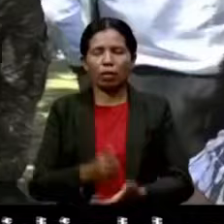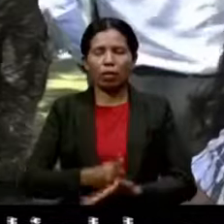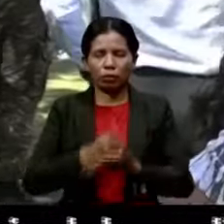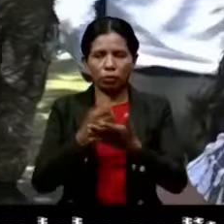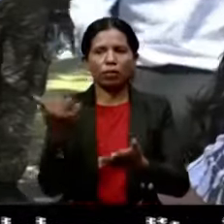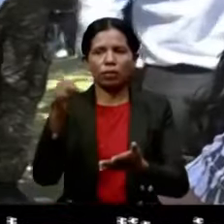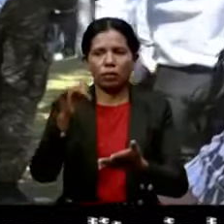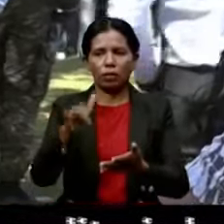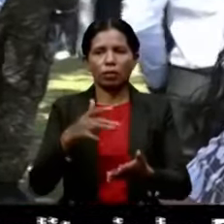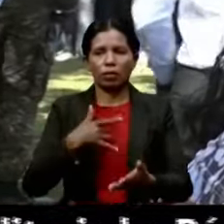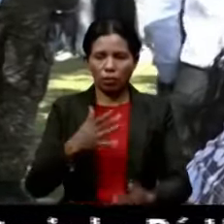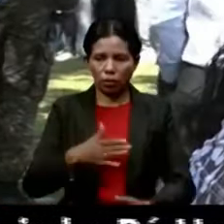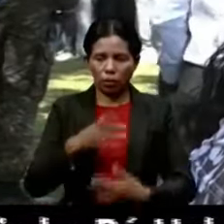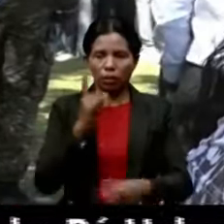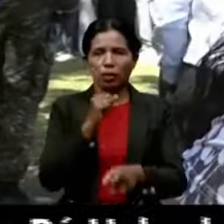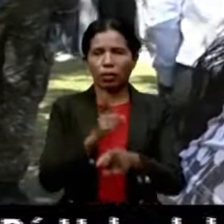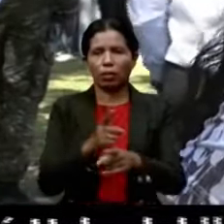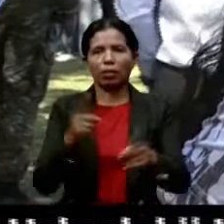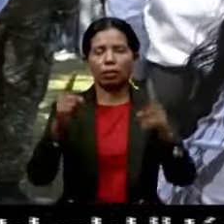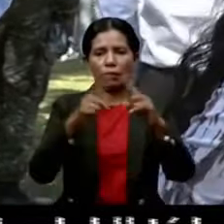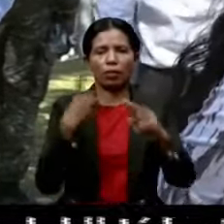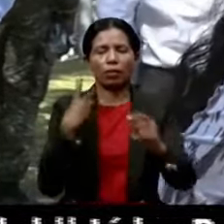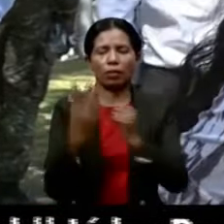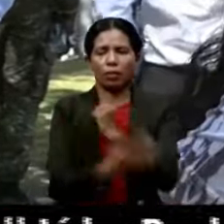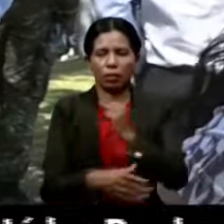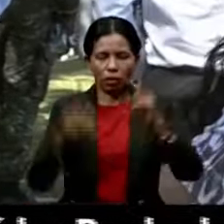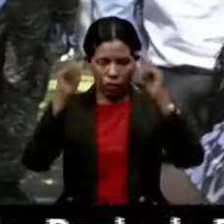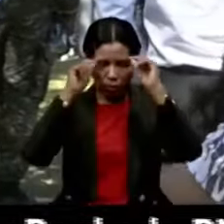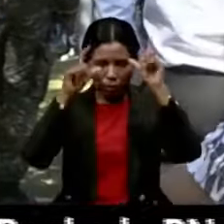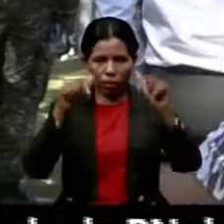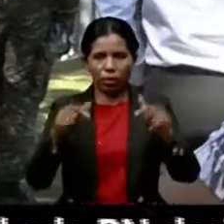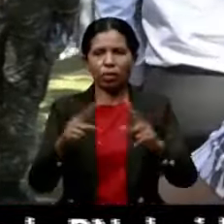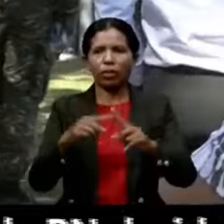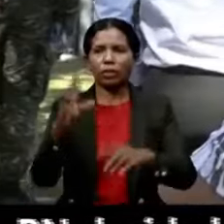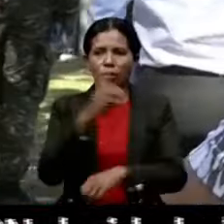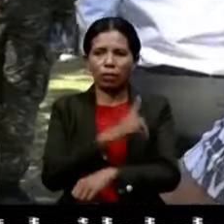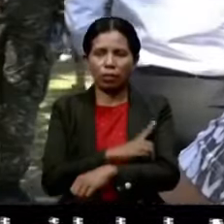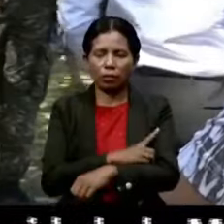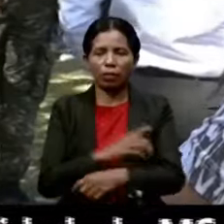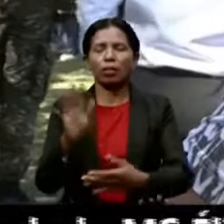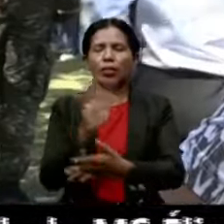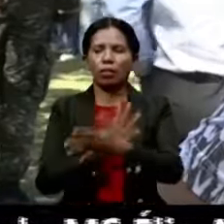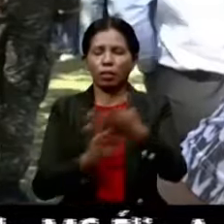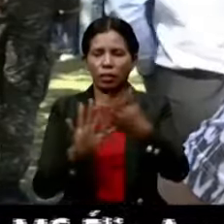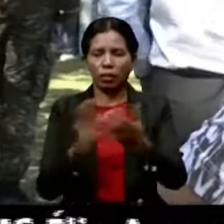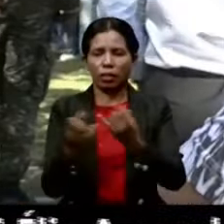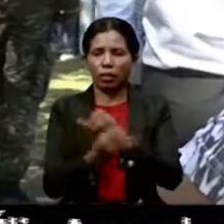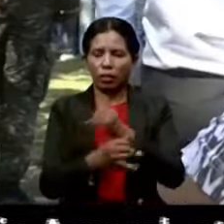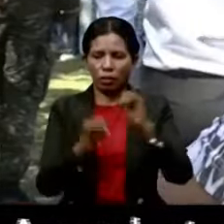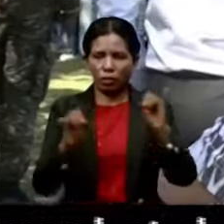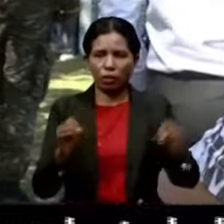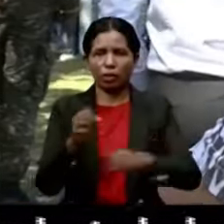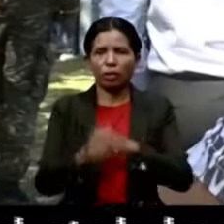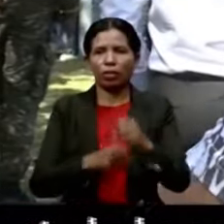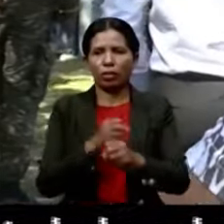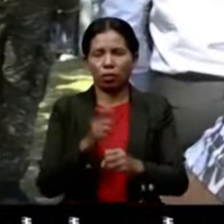basira sinti orgullo tebes ba itenia na santi morleste dane ohin loro celebra Independencia ba ruenulo